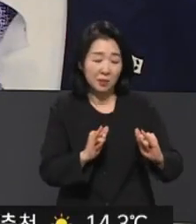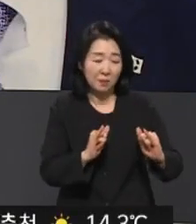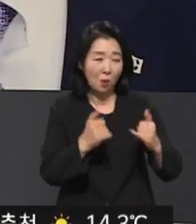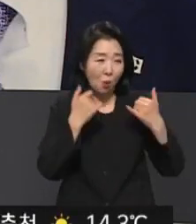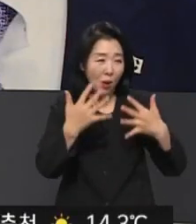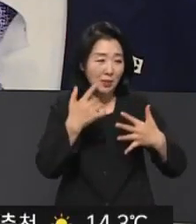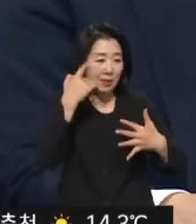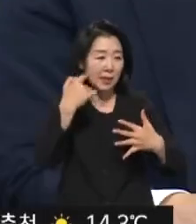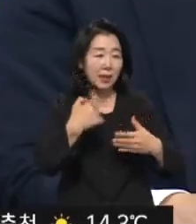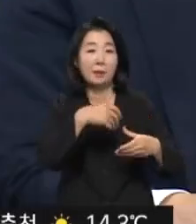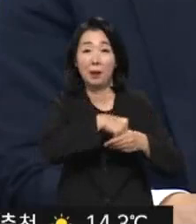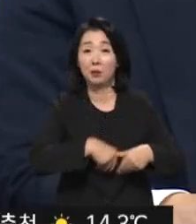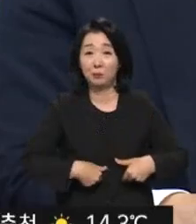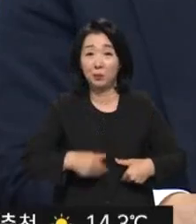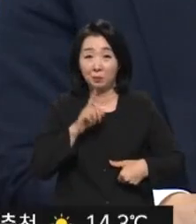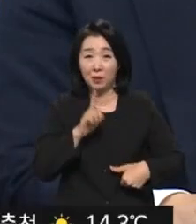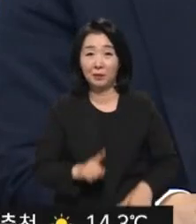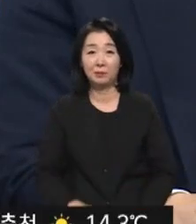반영이었습니다.